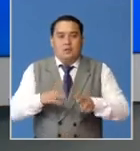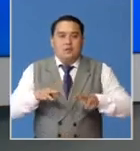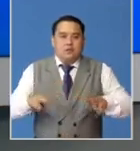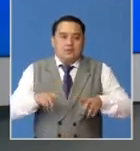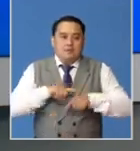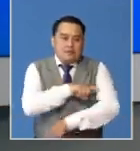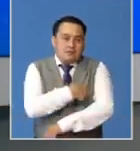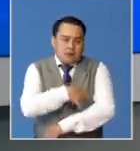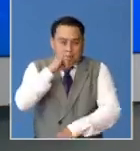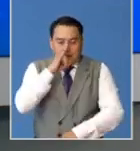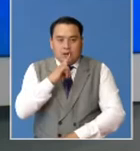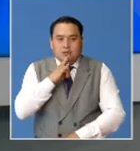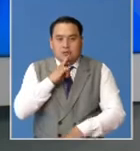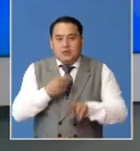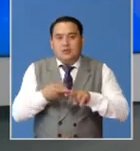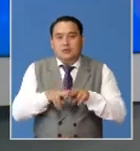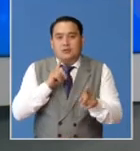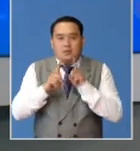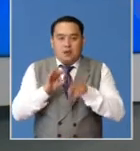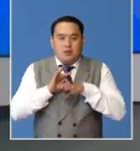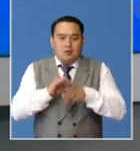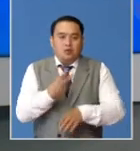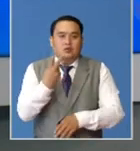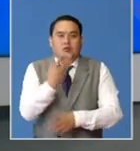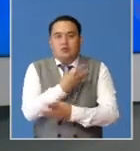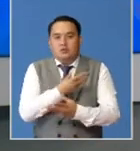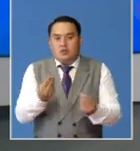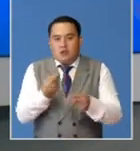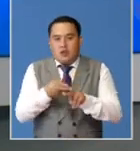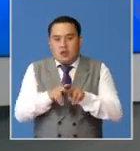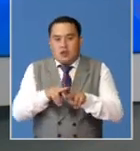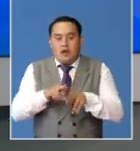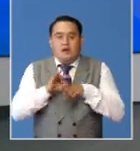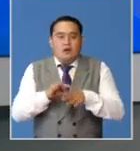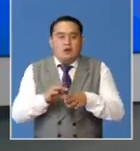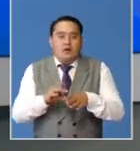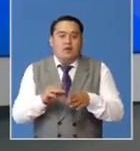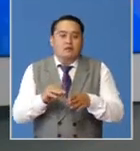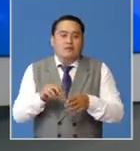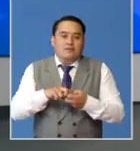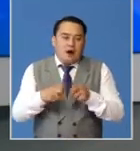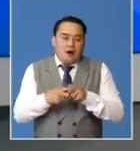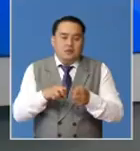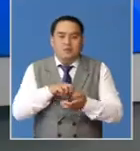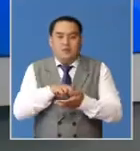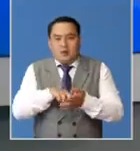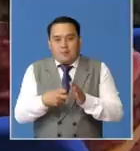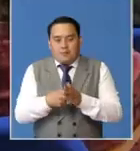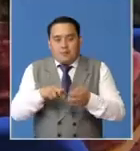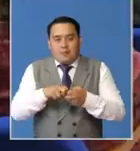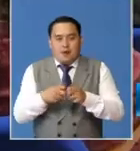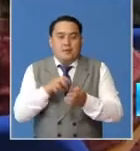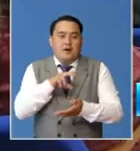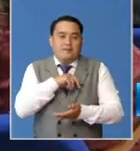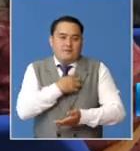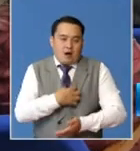сотрудники Министерства здравоохранения Казахстана. Семинар прошел в течение 2 дней и затронул самые актуальные темы.